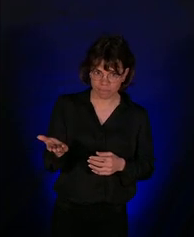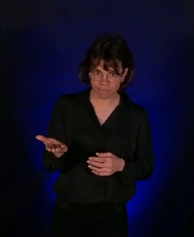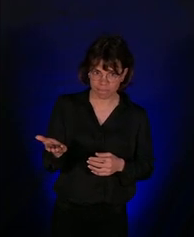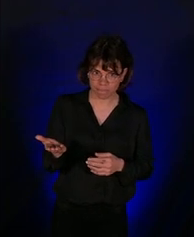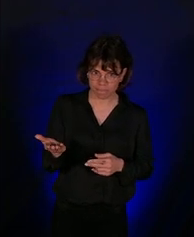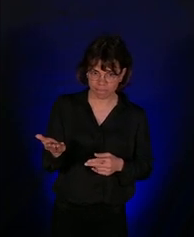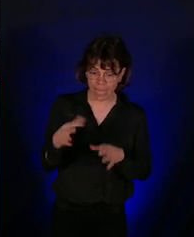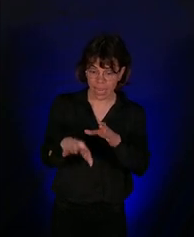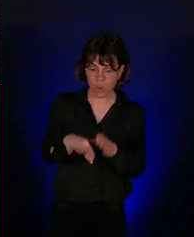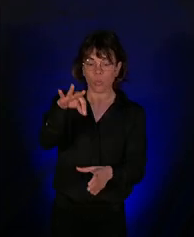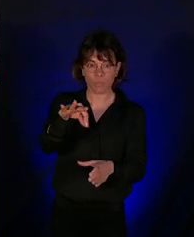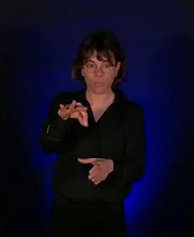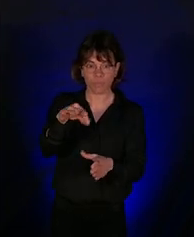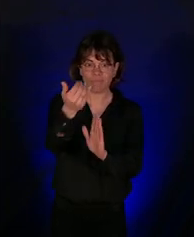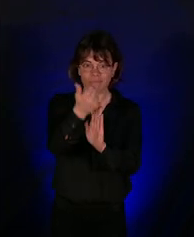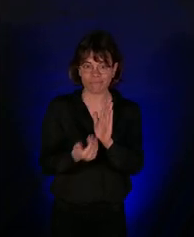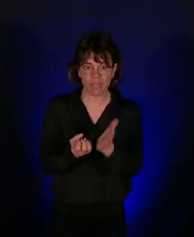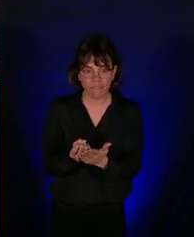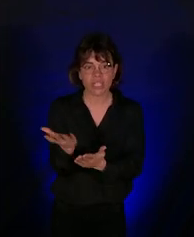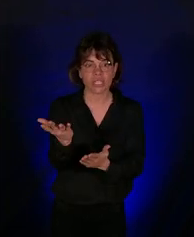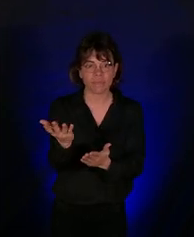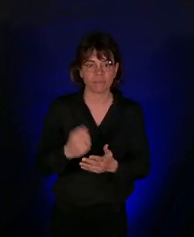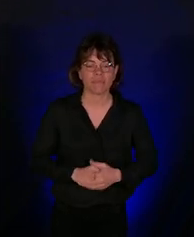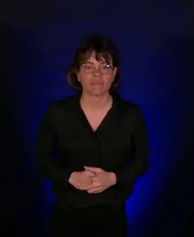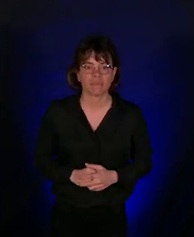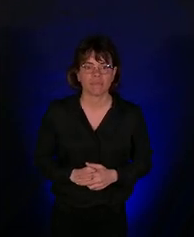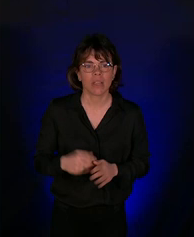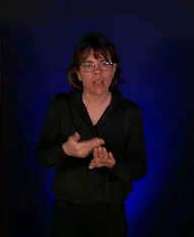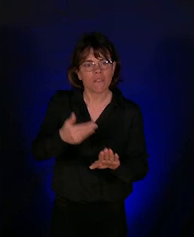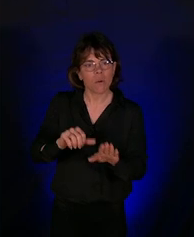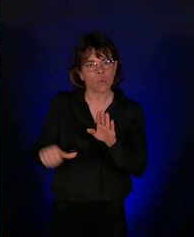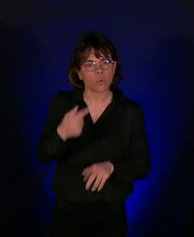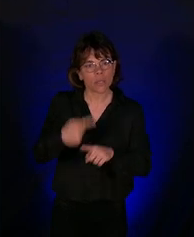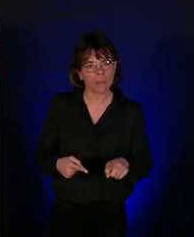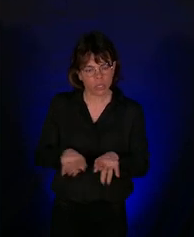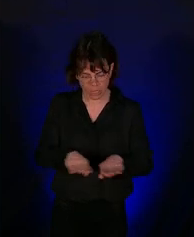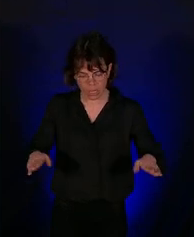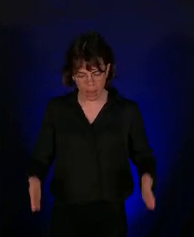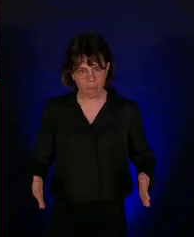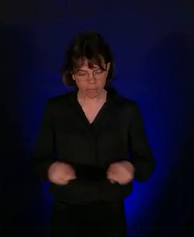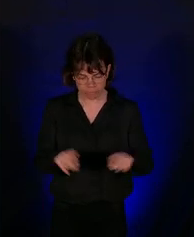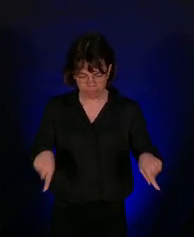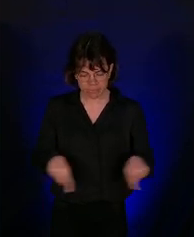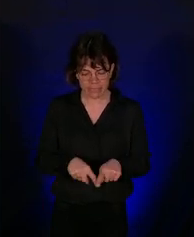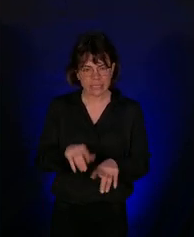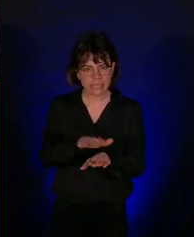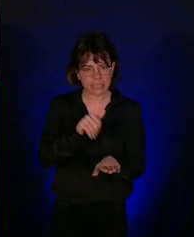les élus affichés, et vous aurez avant 11h30 sur table la liste